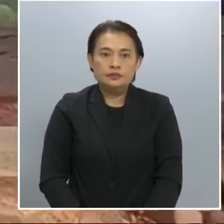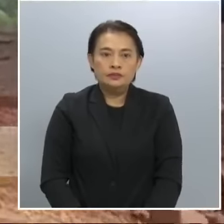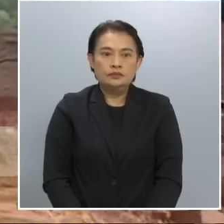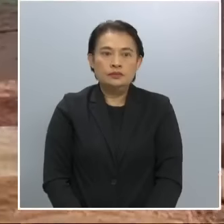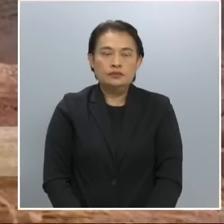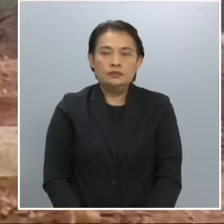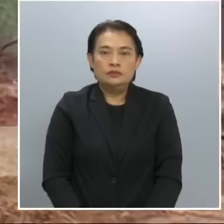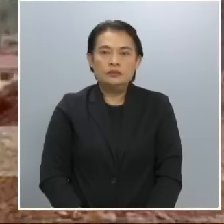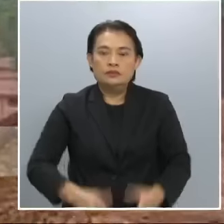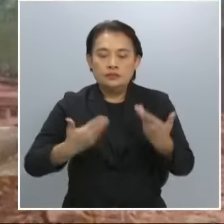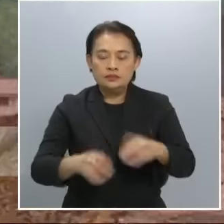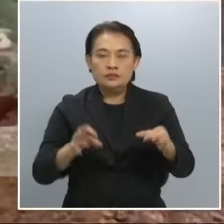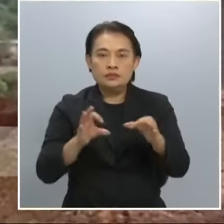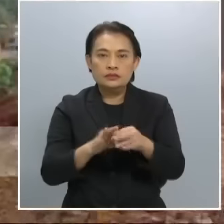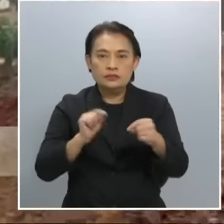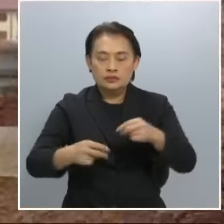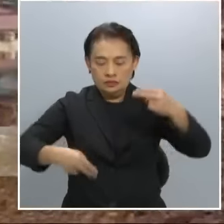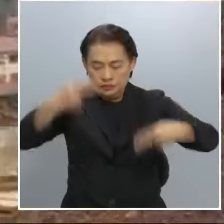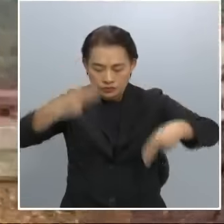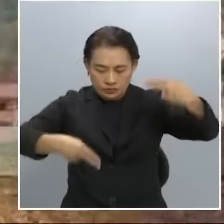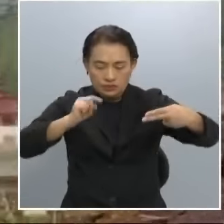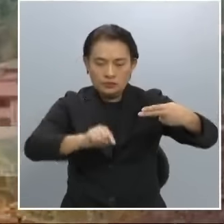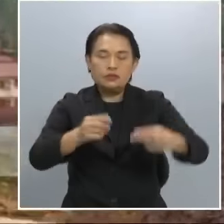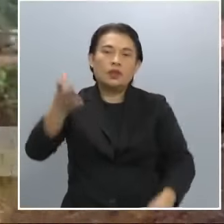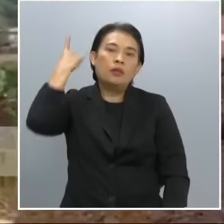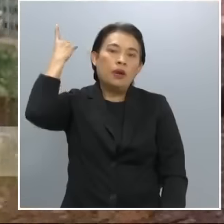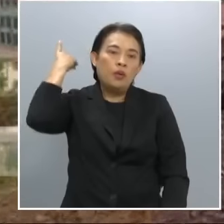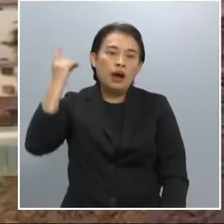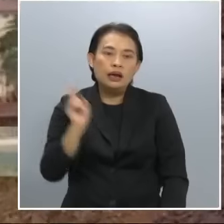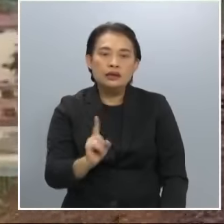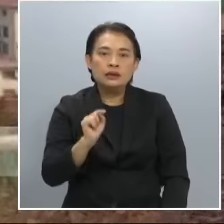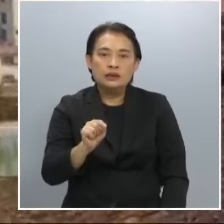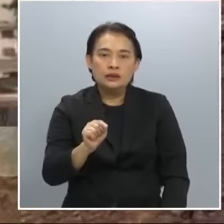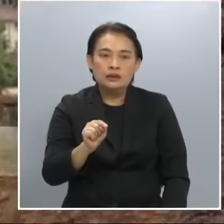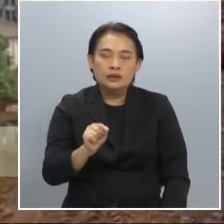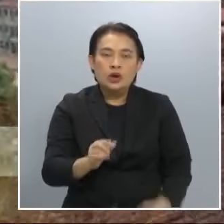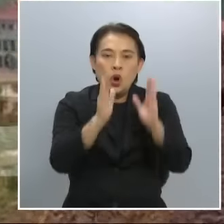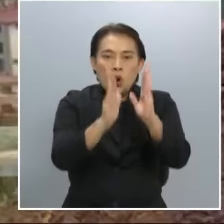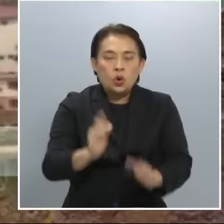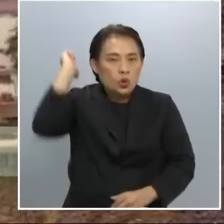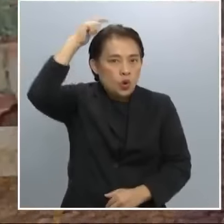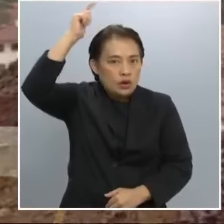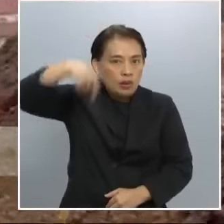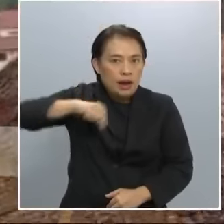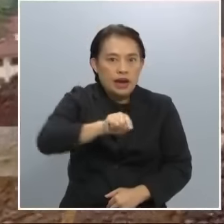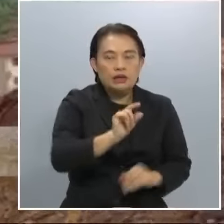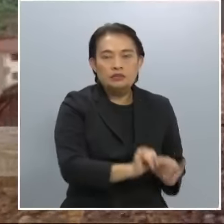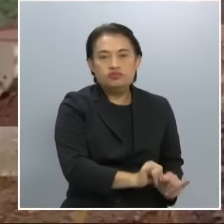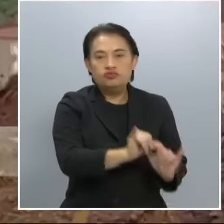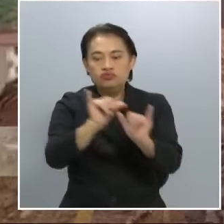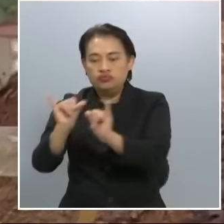สถานการณ์การสู้รบล่าสุดทำให้เมื่อวานนี้มีคนอพยพเข้ามาจำนวนมากและเช้